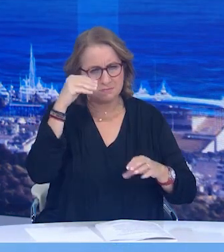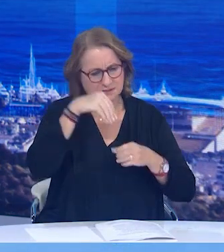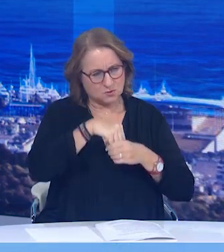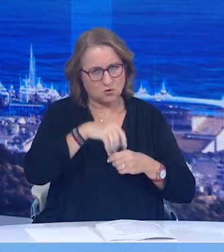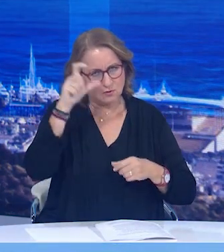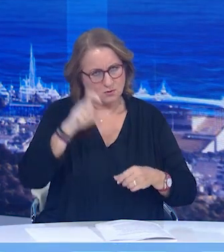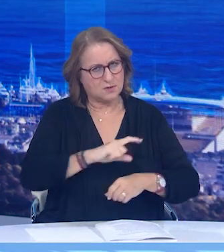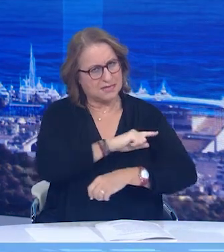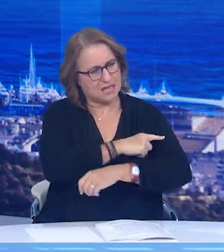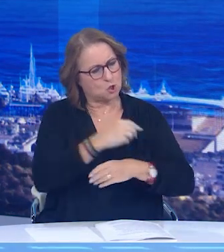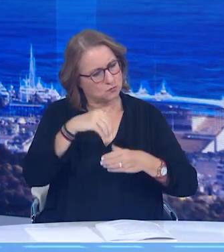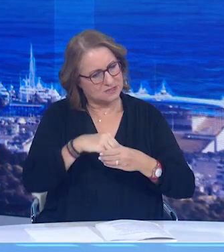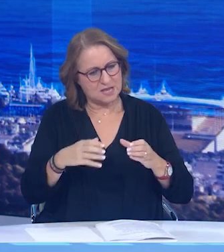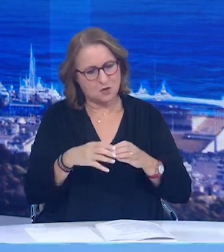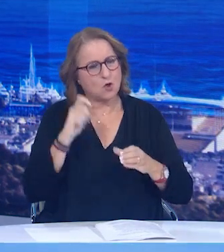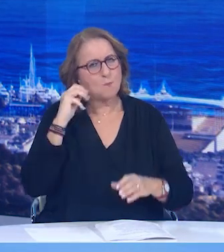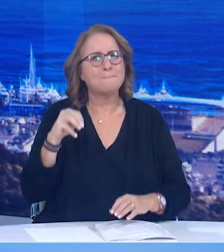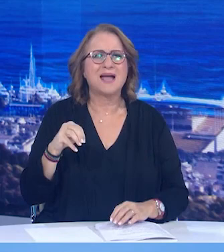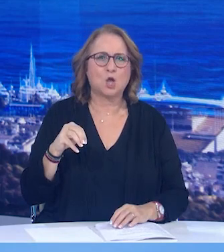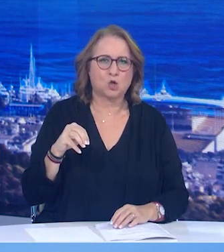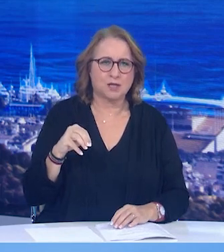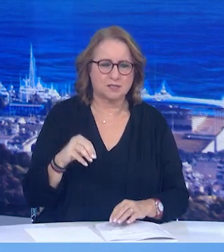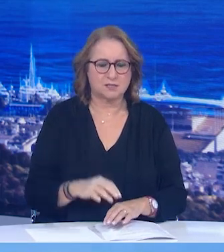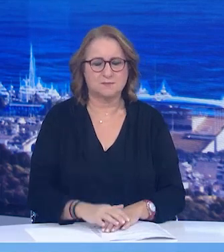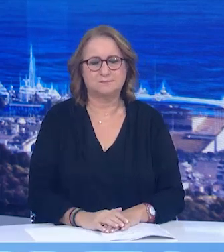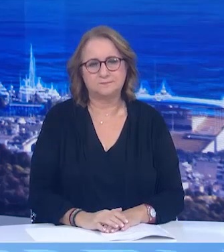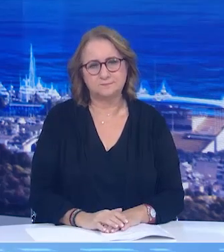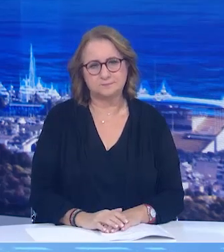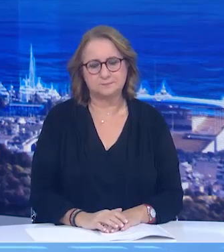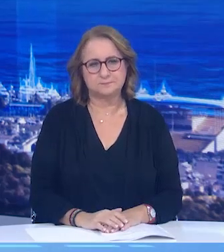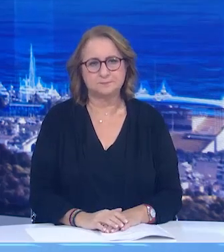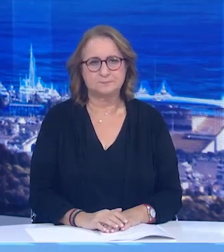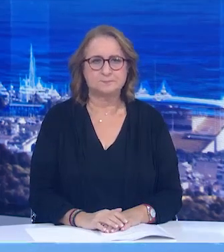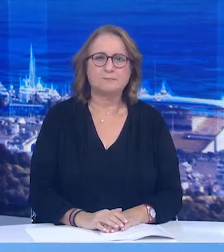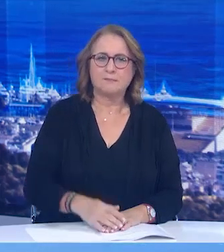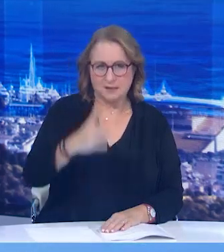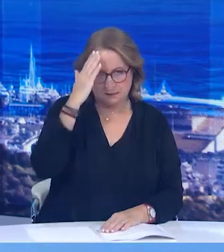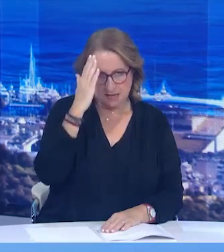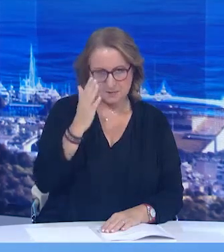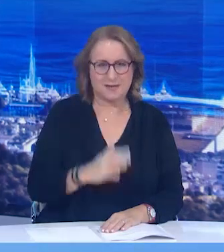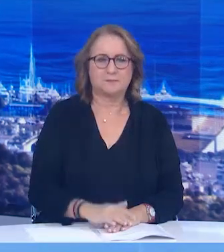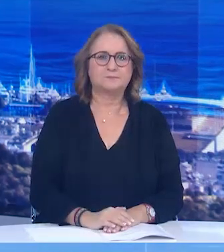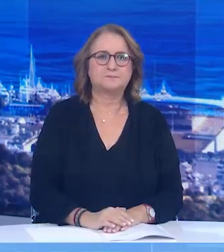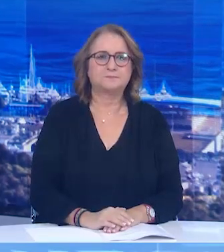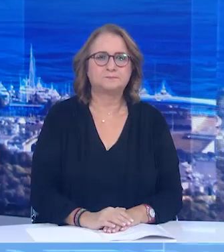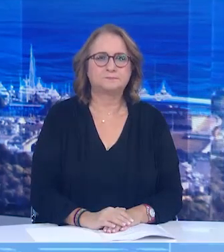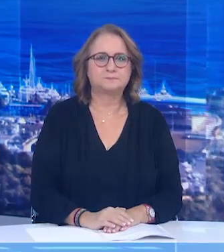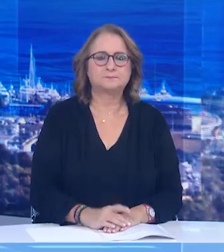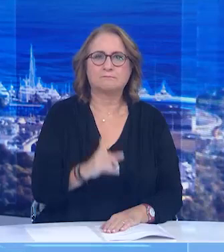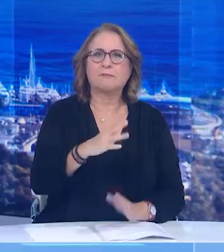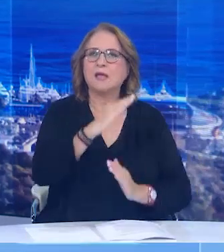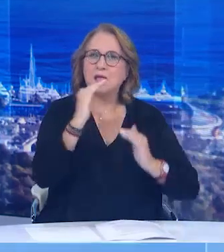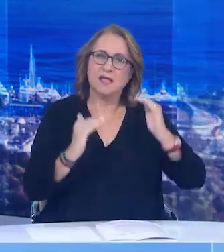Γκίκα Μαγιορκίνη. Κυρία Υπουργέ, έχετε το λόγο. Ευχαριστώ. Καλησπέρα σας. Η